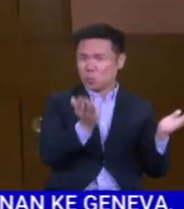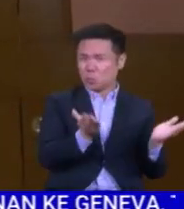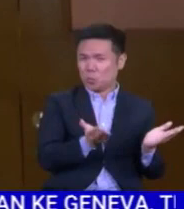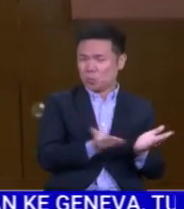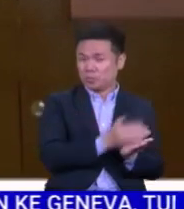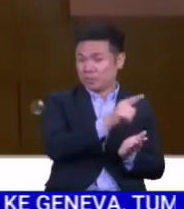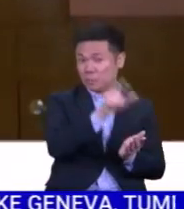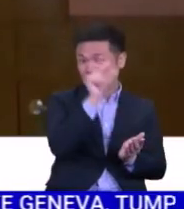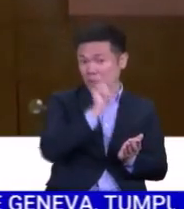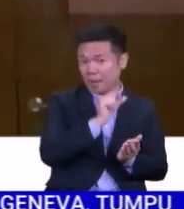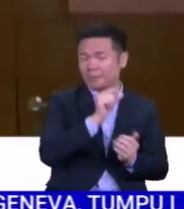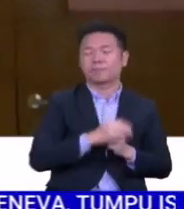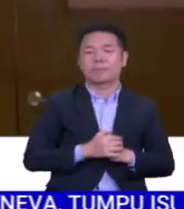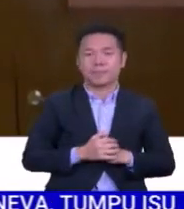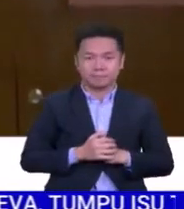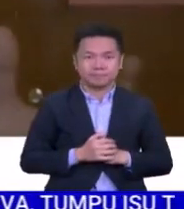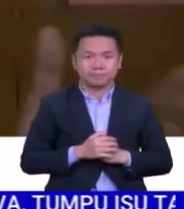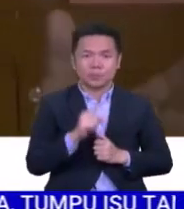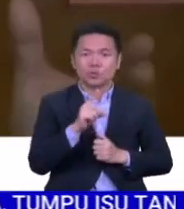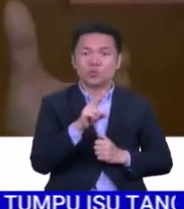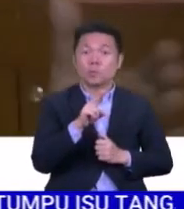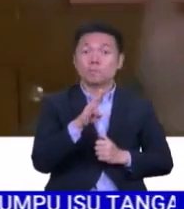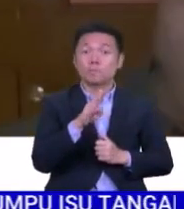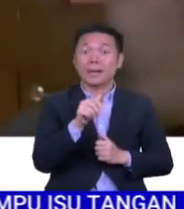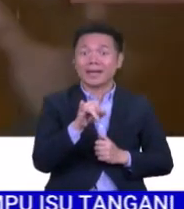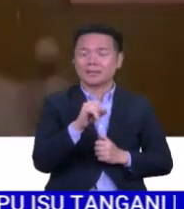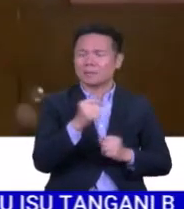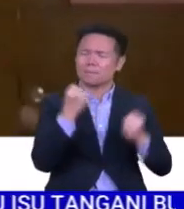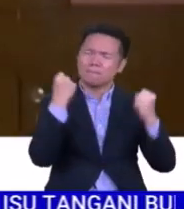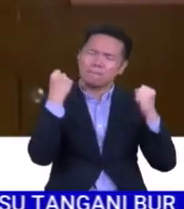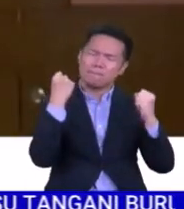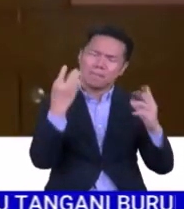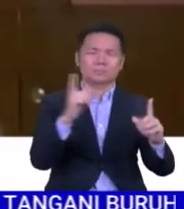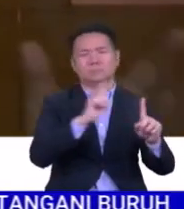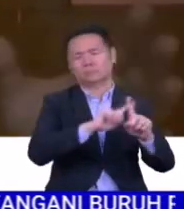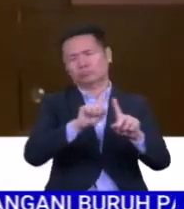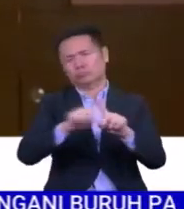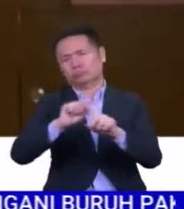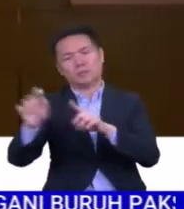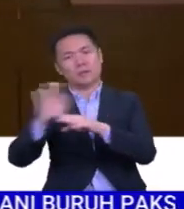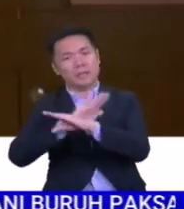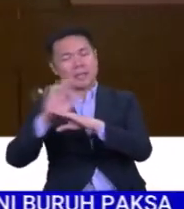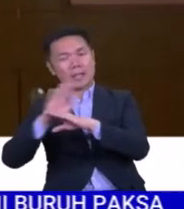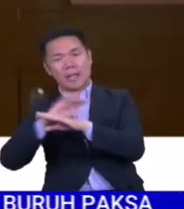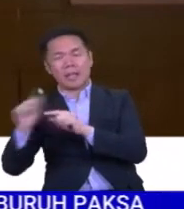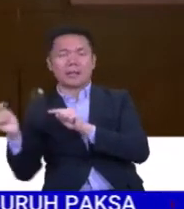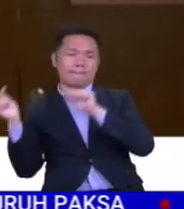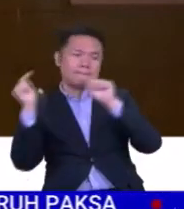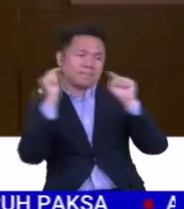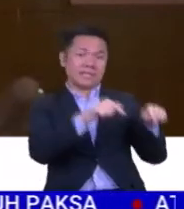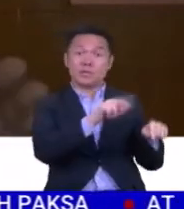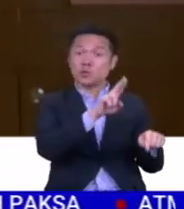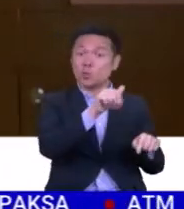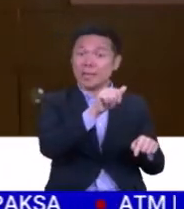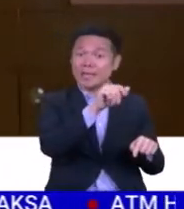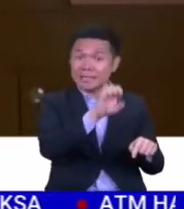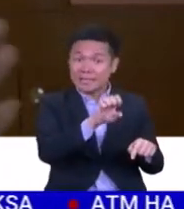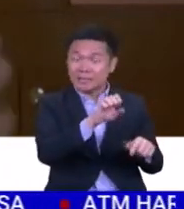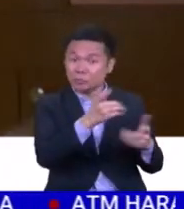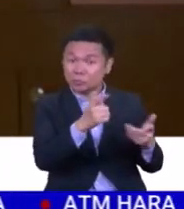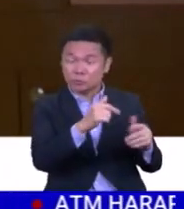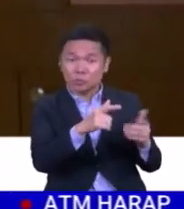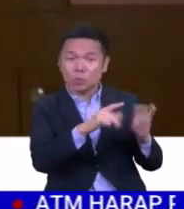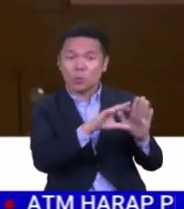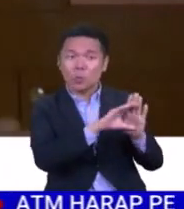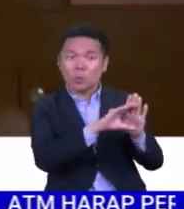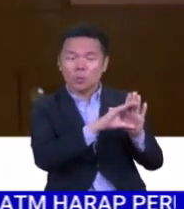kelebihan di mana banyak negara-negara lain, semua company daripada luar datang ke UAE ini untuk untuk mencari